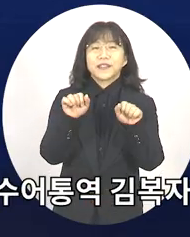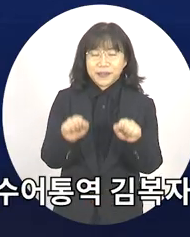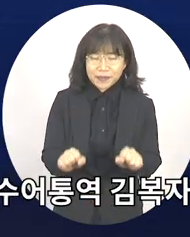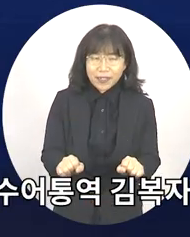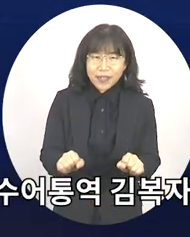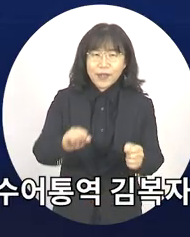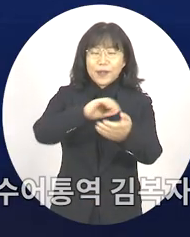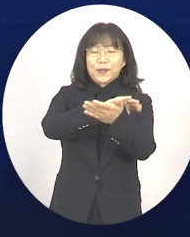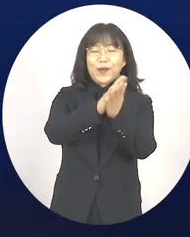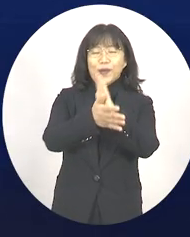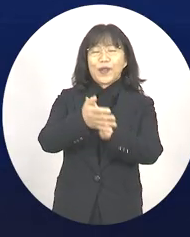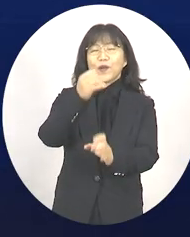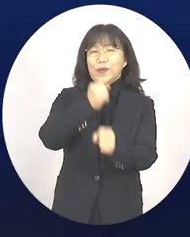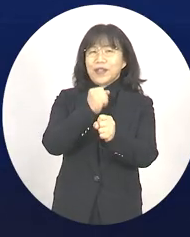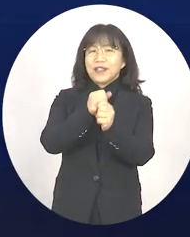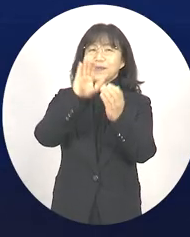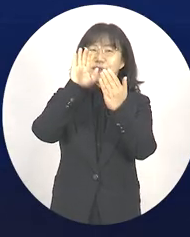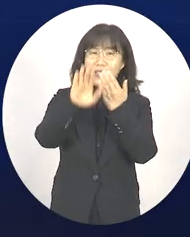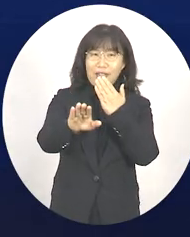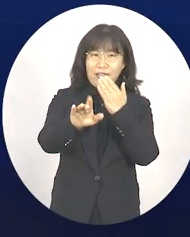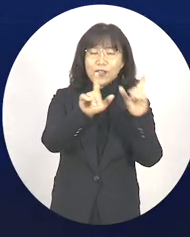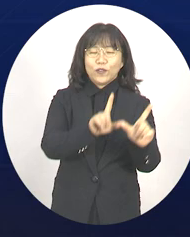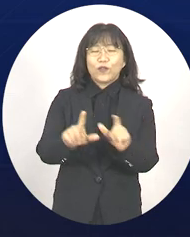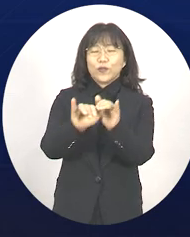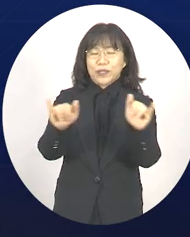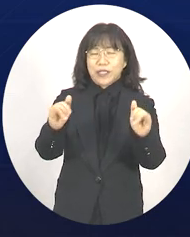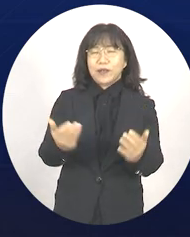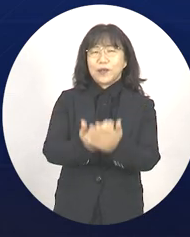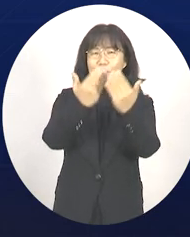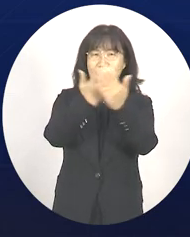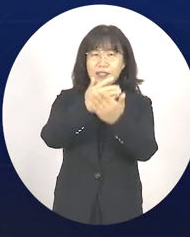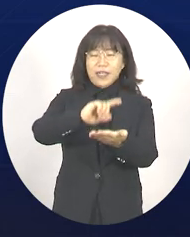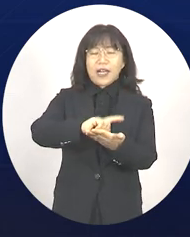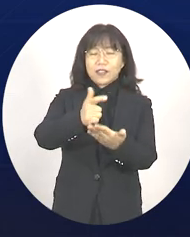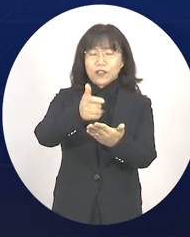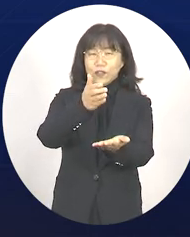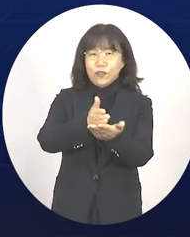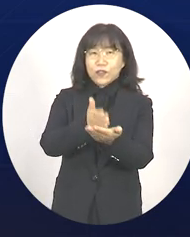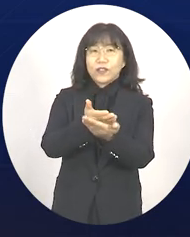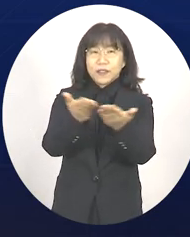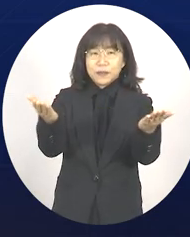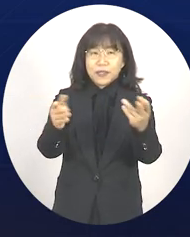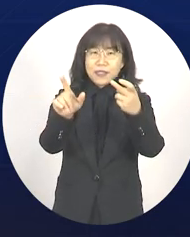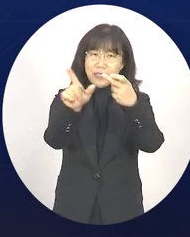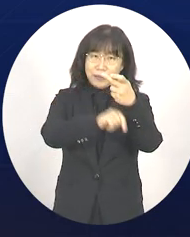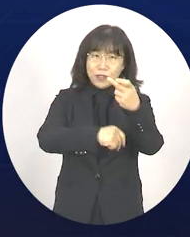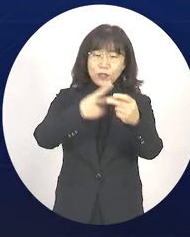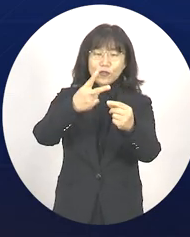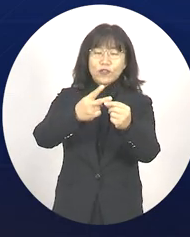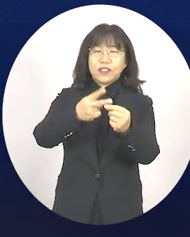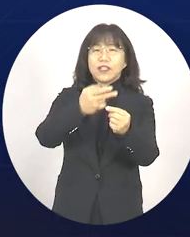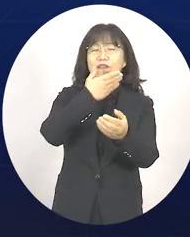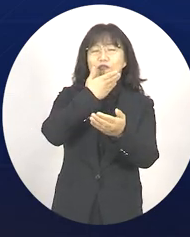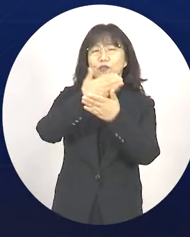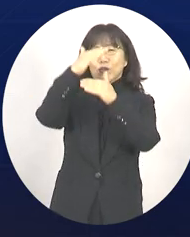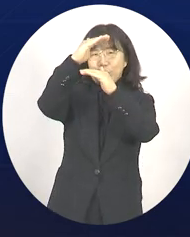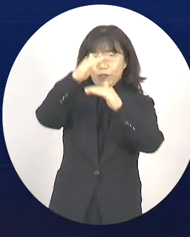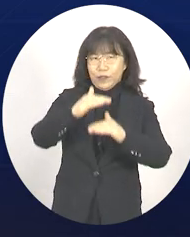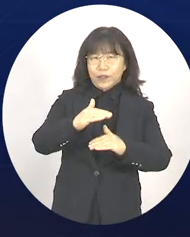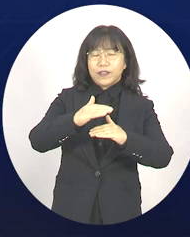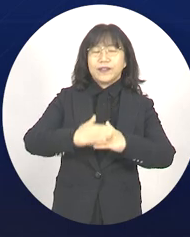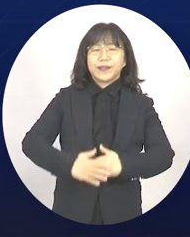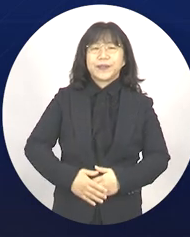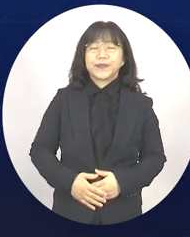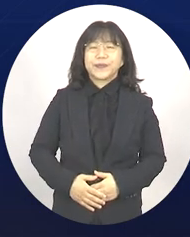국민 여러분 안녕하십니까. 변화로 만드는 미래 국민과 도약하는 강서 아이강서TV 김민주입니다. 12월 둘째 주